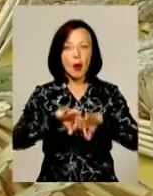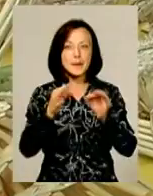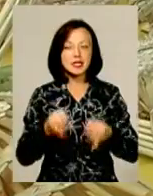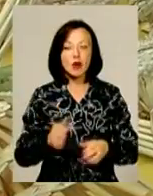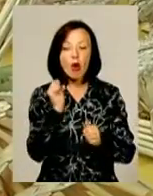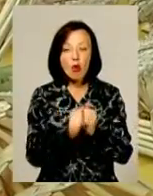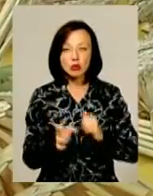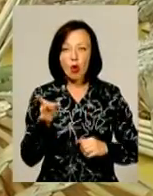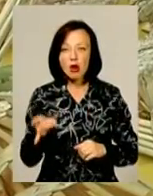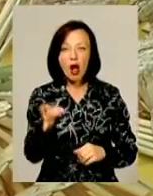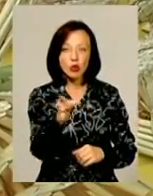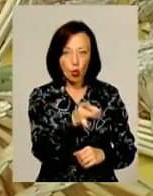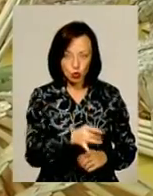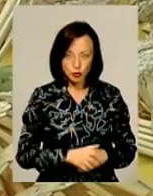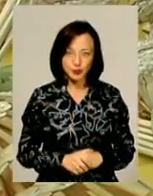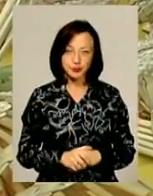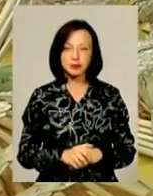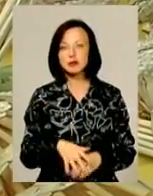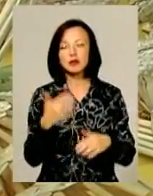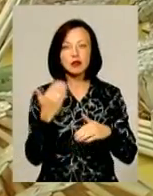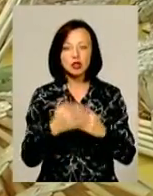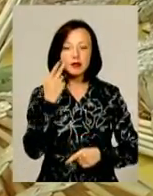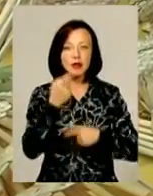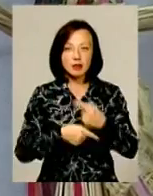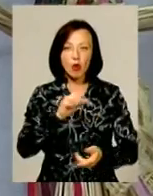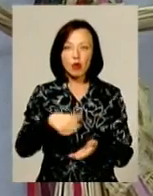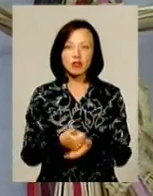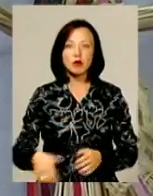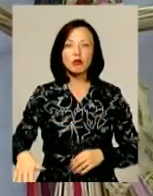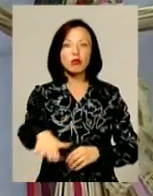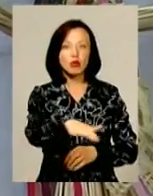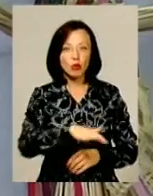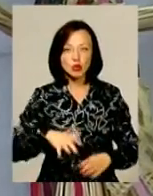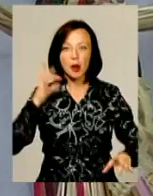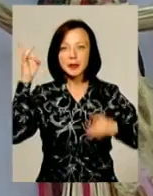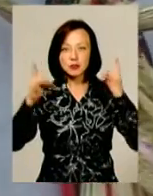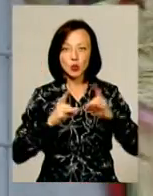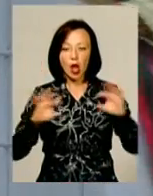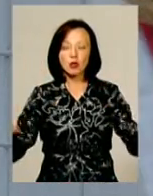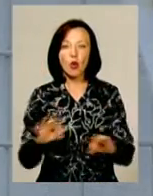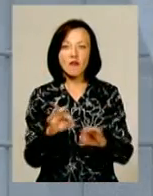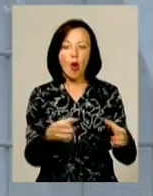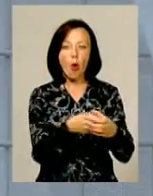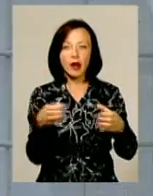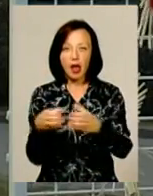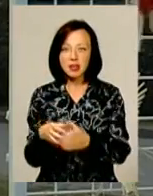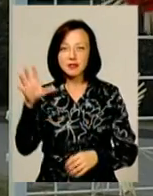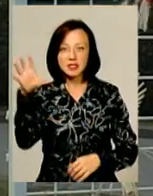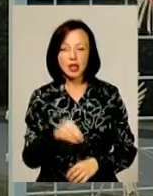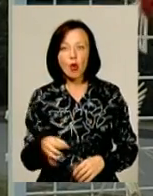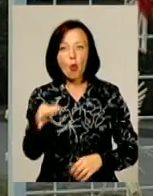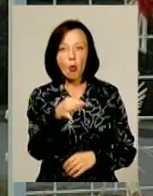мистецтва кожного району області. Вже традиційно на головній площі краю під звуки духових оркестрів з усієї